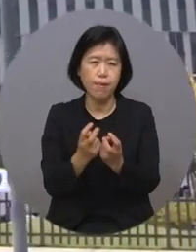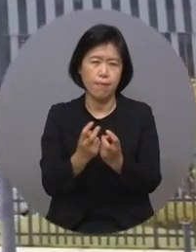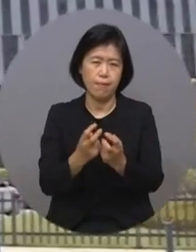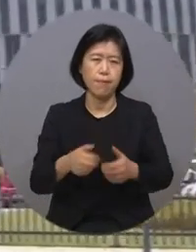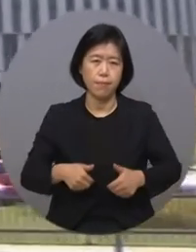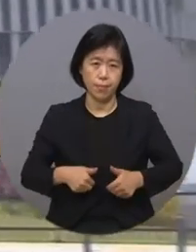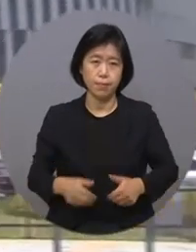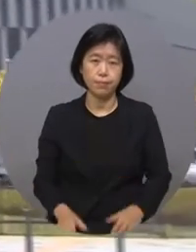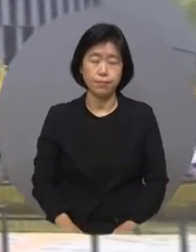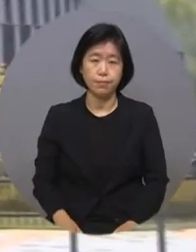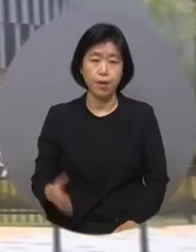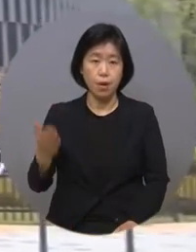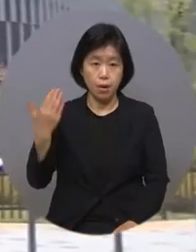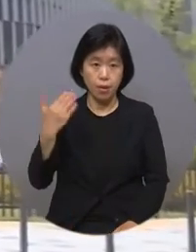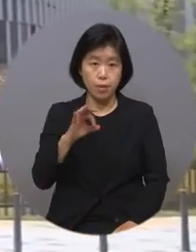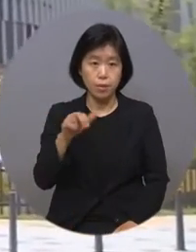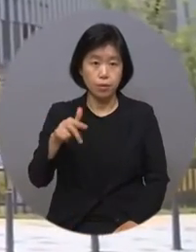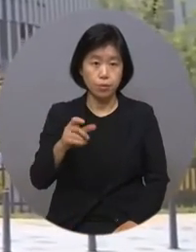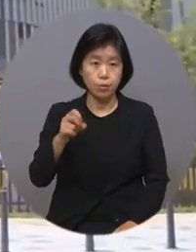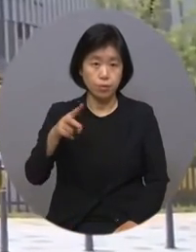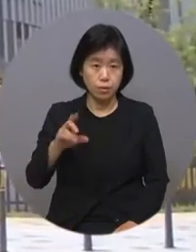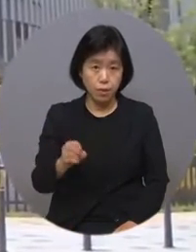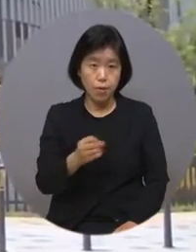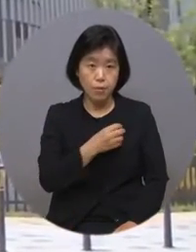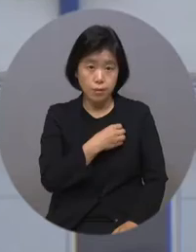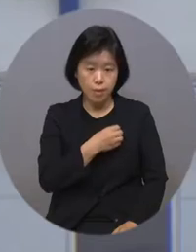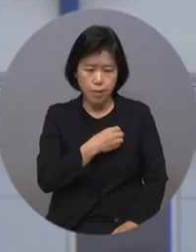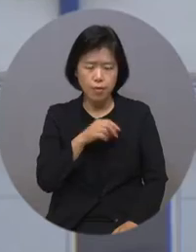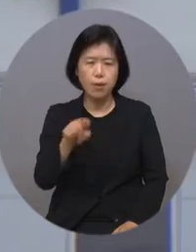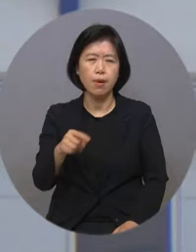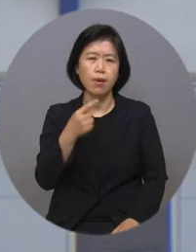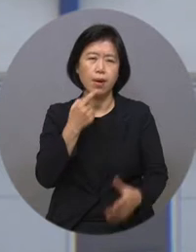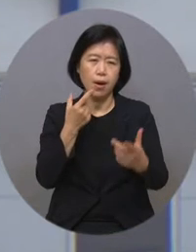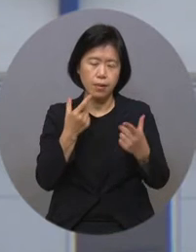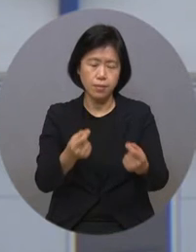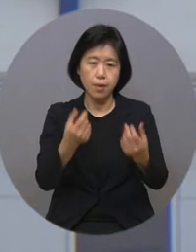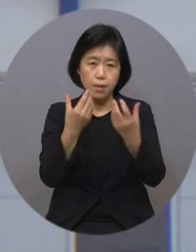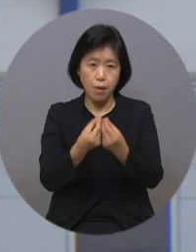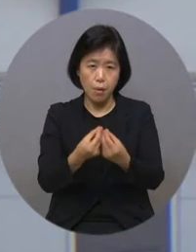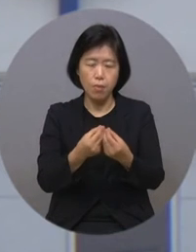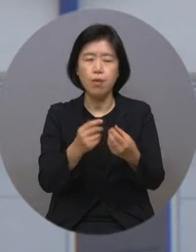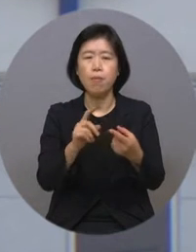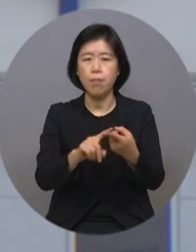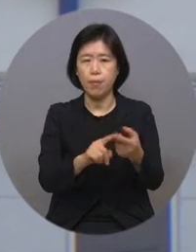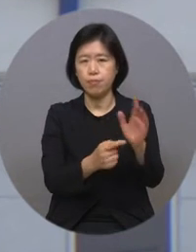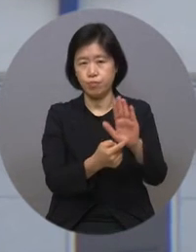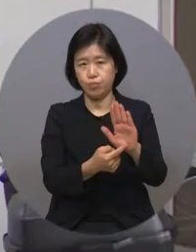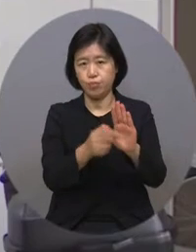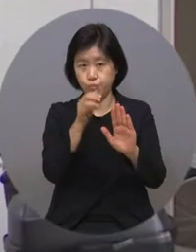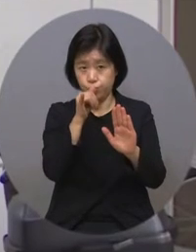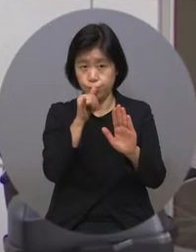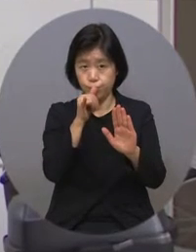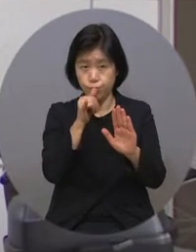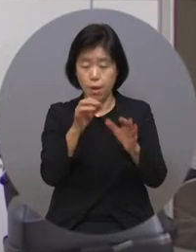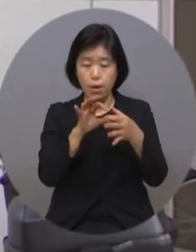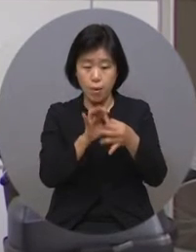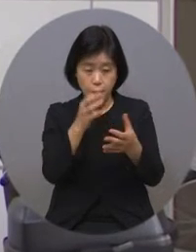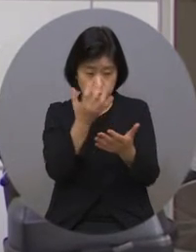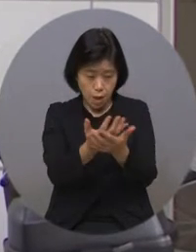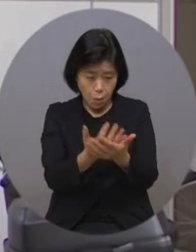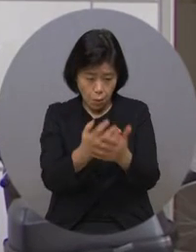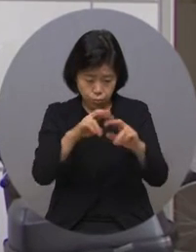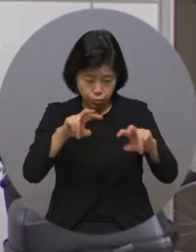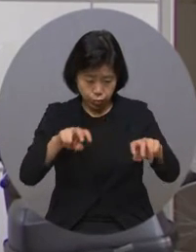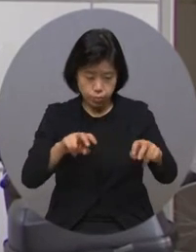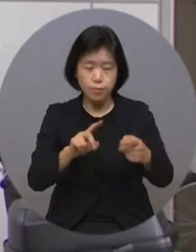15일 국민의힘 이종성 의원은 이 같은 내용을 담은 보건복지부 긴급복지지원사업 관련 자료를 분석한 결과를